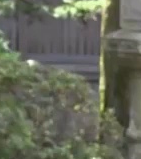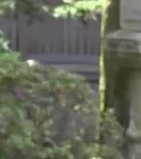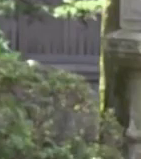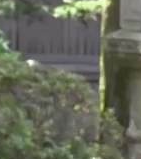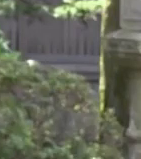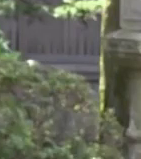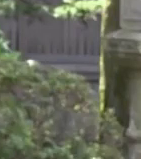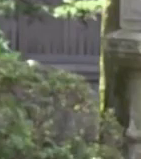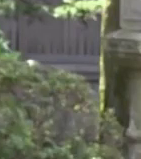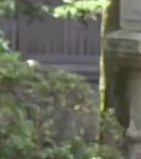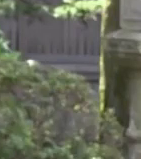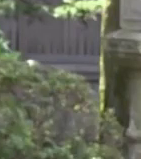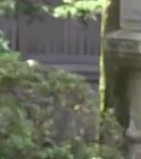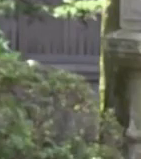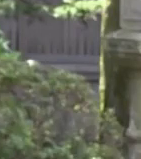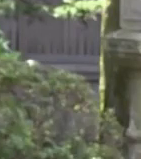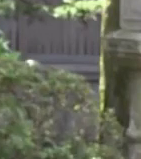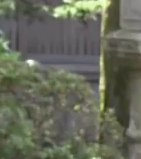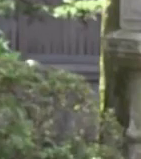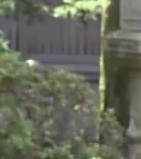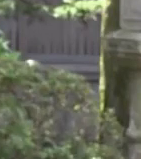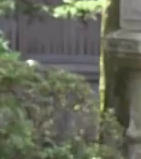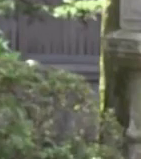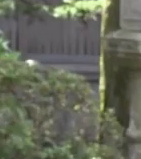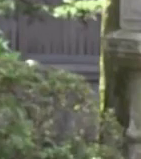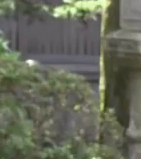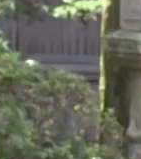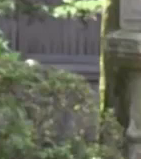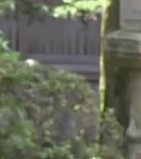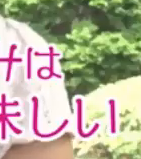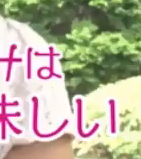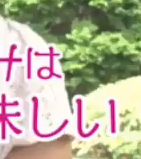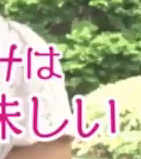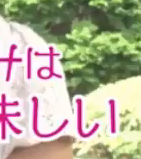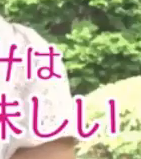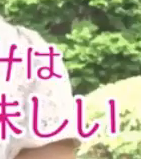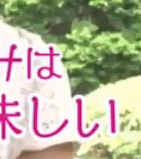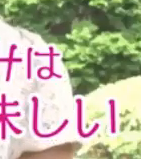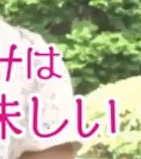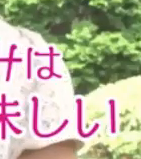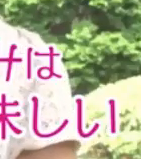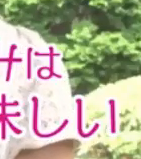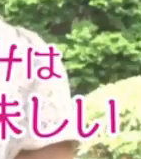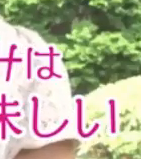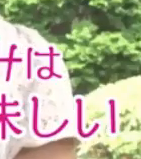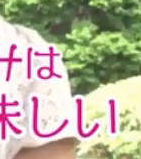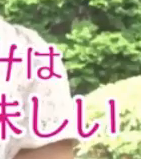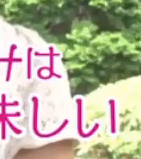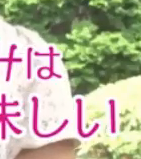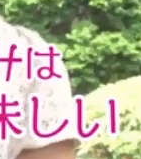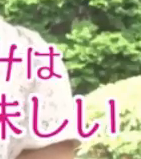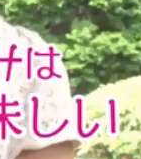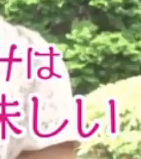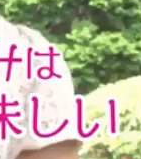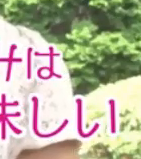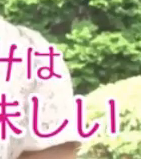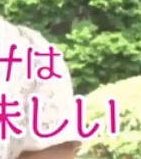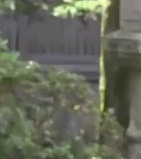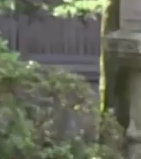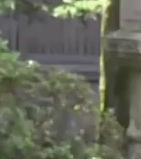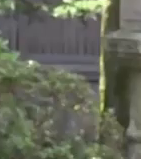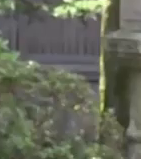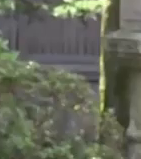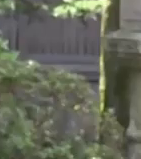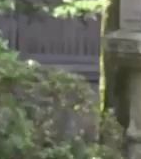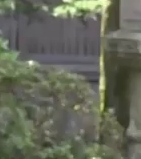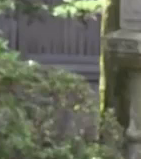島根といえばって思われがちなんですが、実は出雲にもあるんですよね。 はい、人材子さんのしじみはすごく大きくて美味しいですね。 や